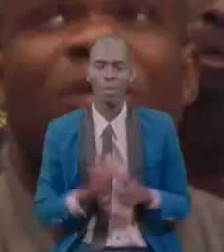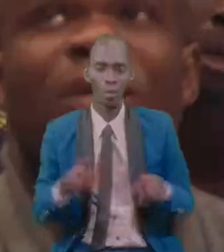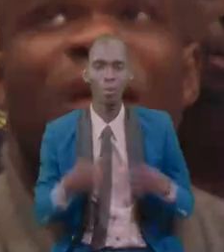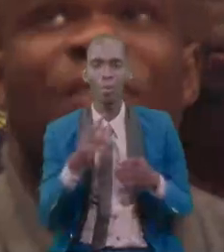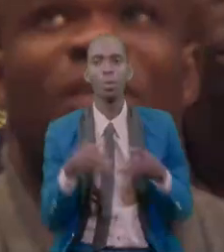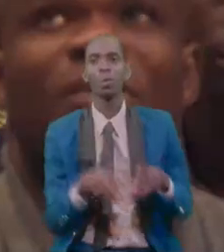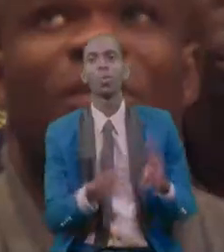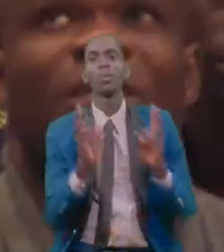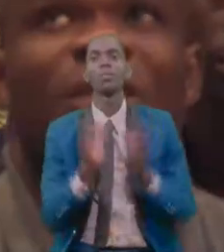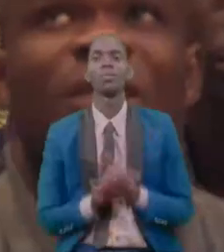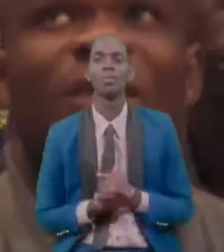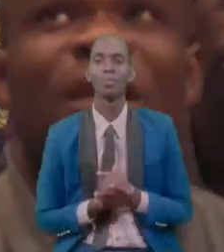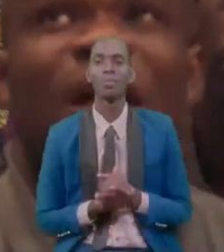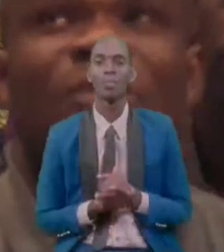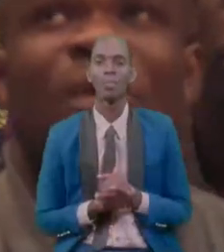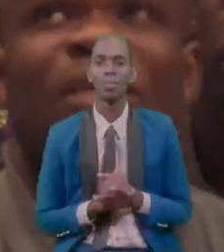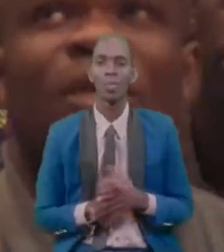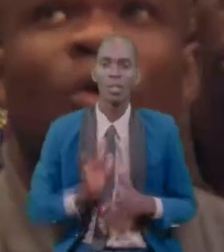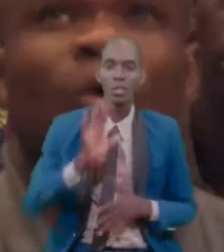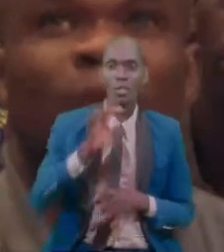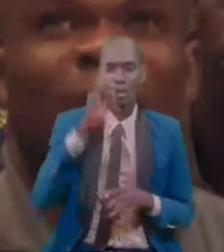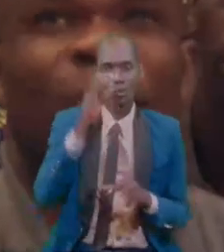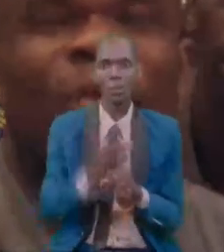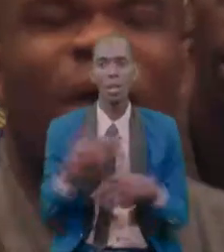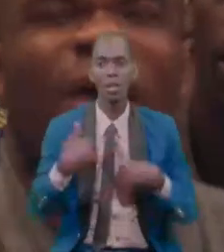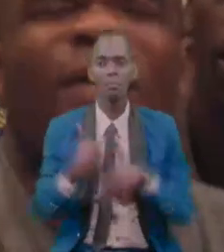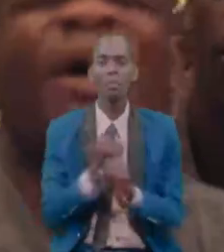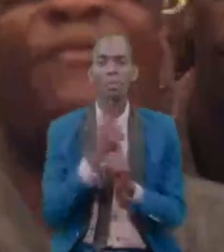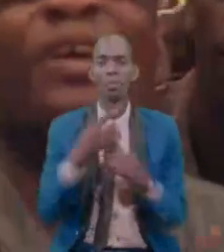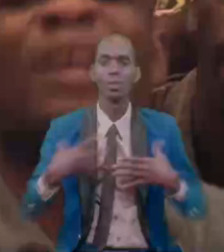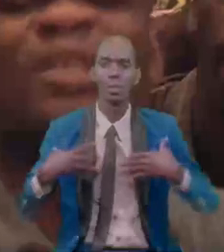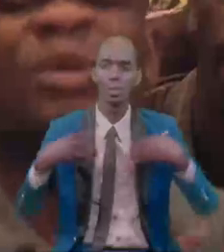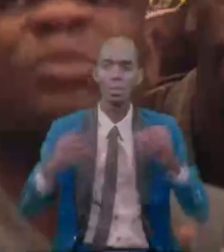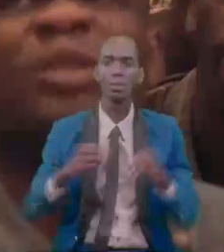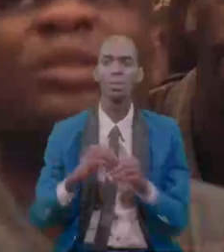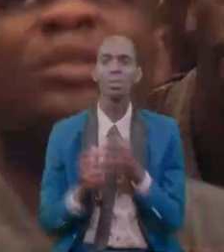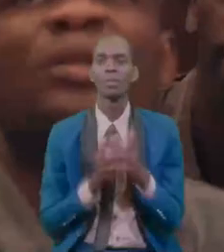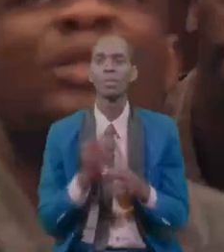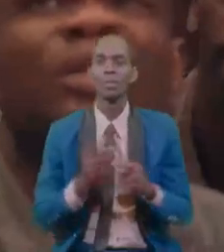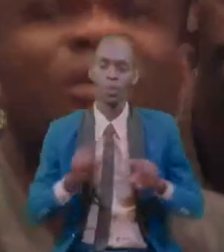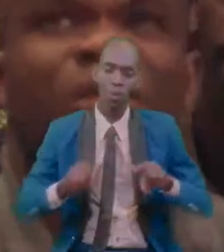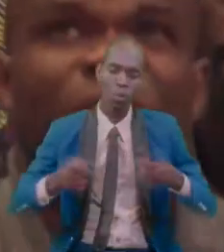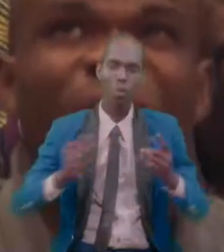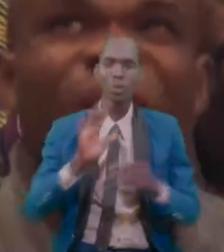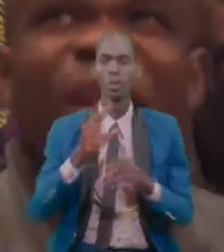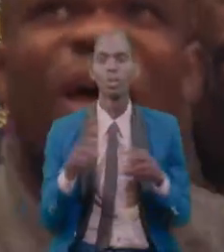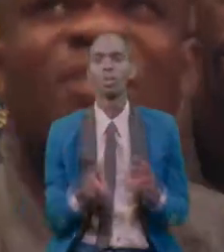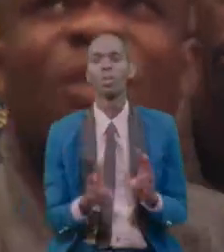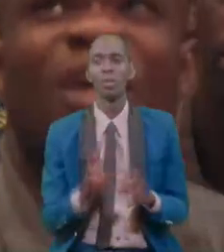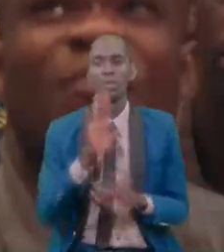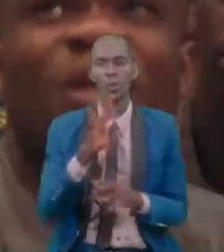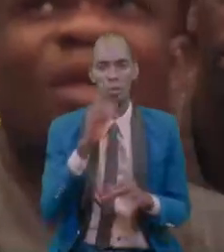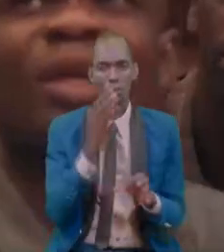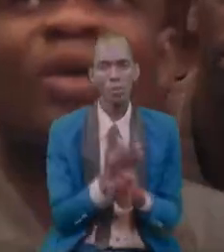va, ta foi t'a sauvé. Va, ta